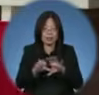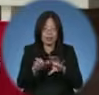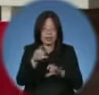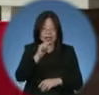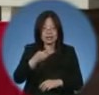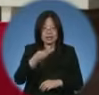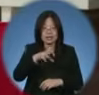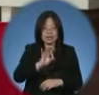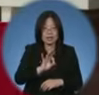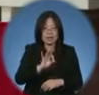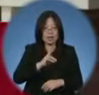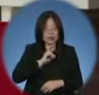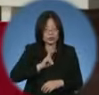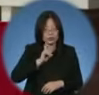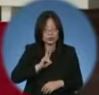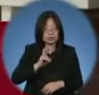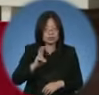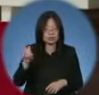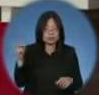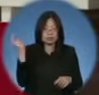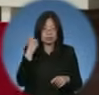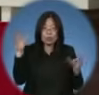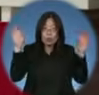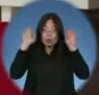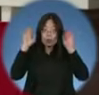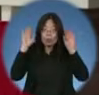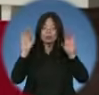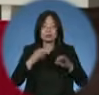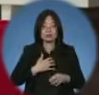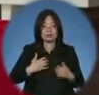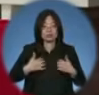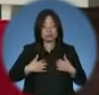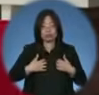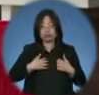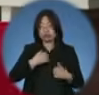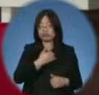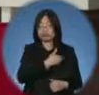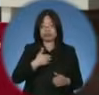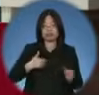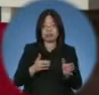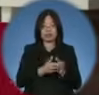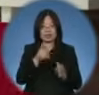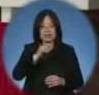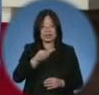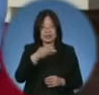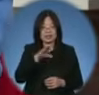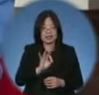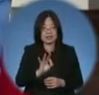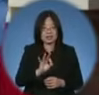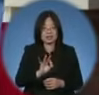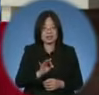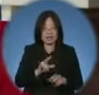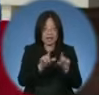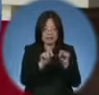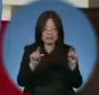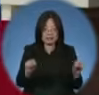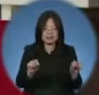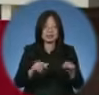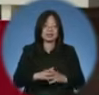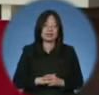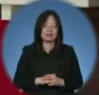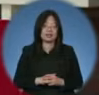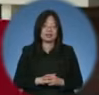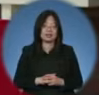예, 예. 뮤직, 아니 음악도 기분 좋으면 되는 거지. 뭘 또 힐링, 힐링 음악, 뭐 음식. 예, 예,